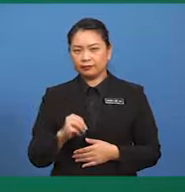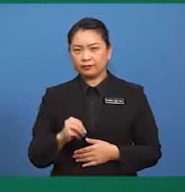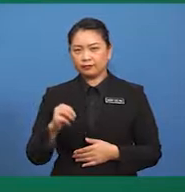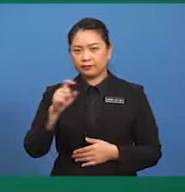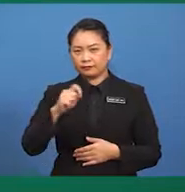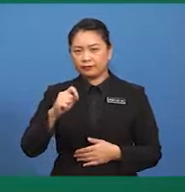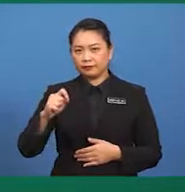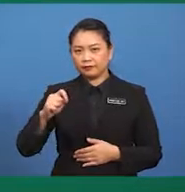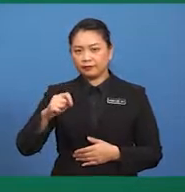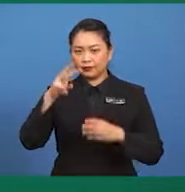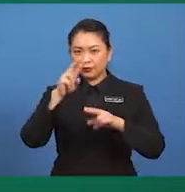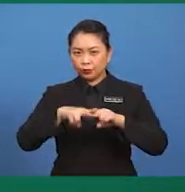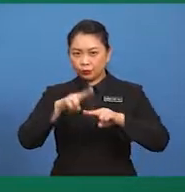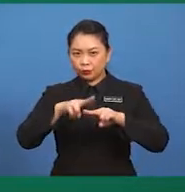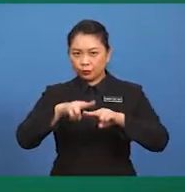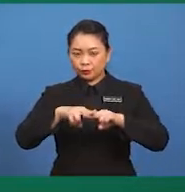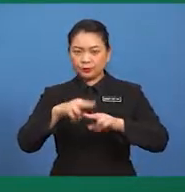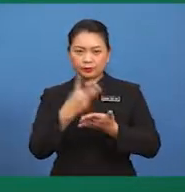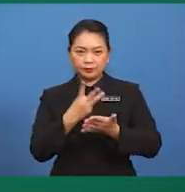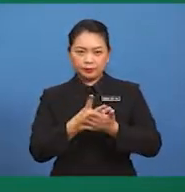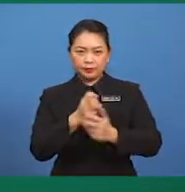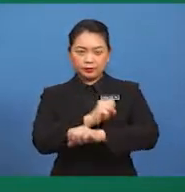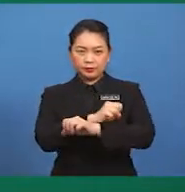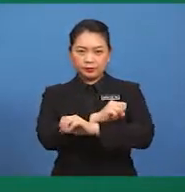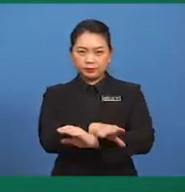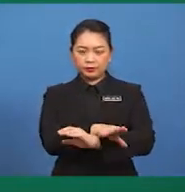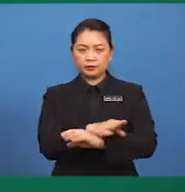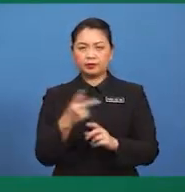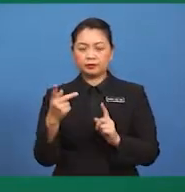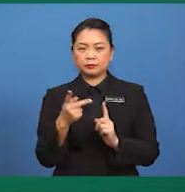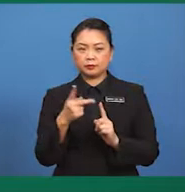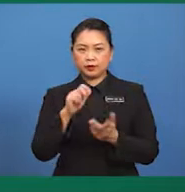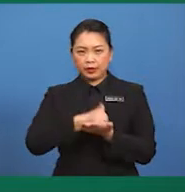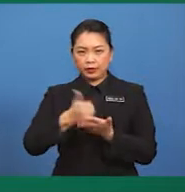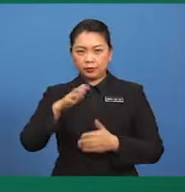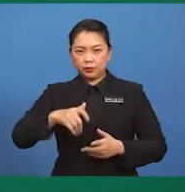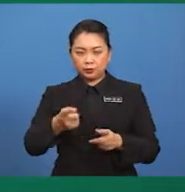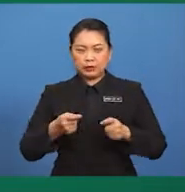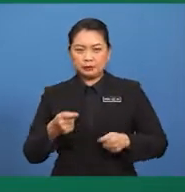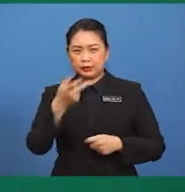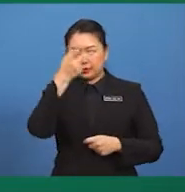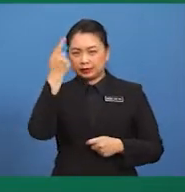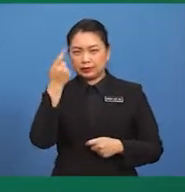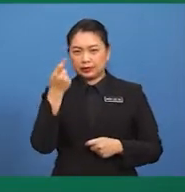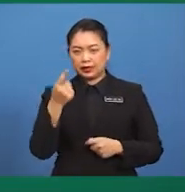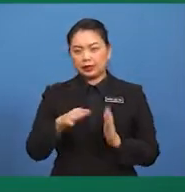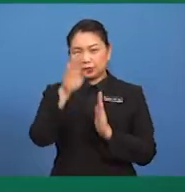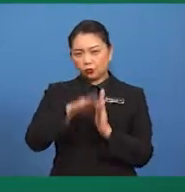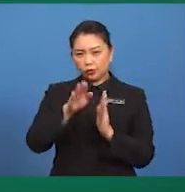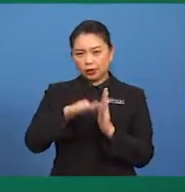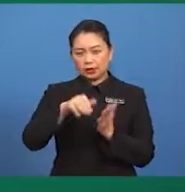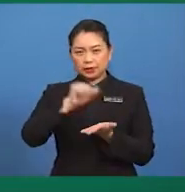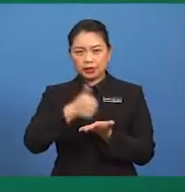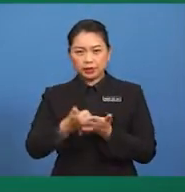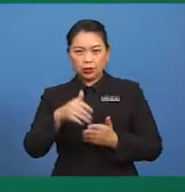kedudukan kewangan. Kesannya kepada akaun belum terima kerana peruntukan hutang ragu akan mengurangkan